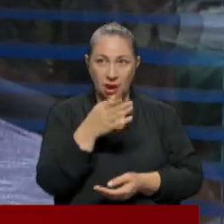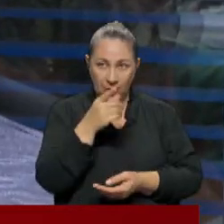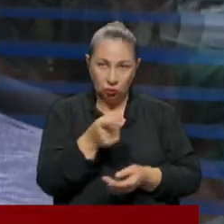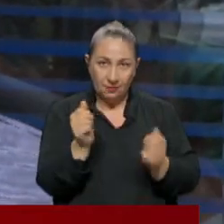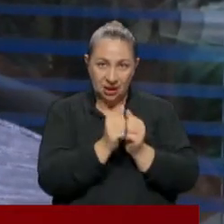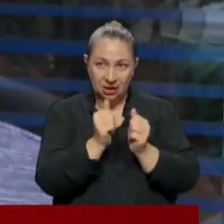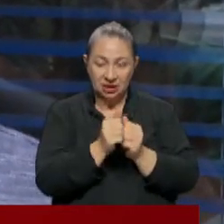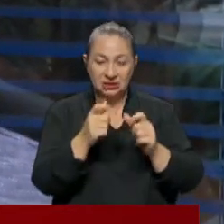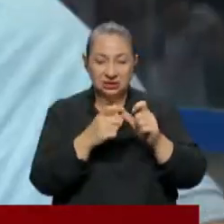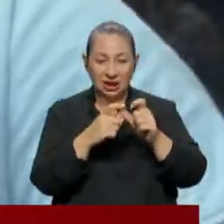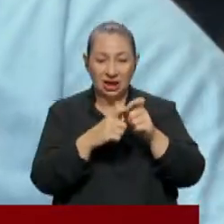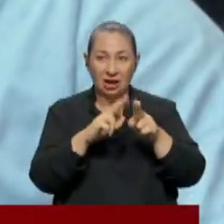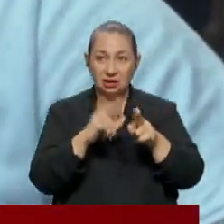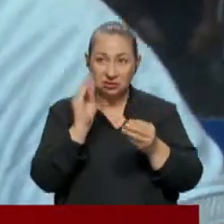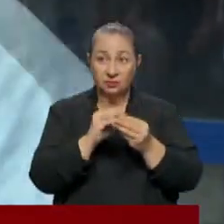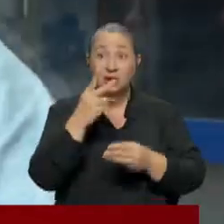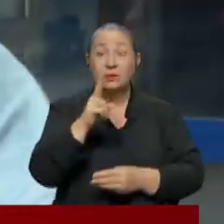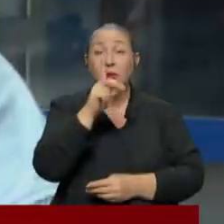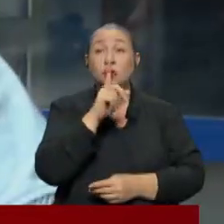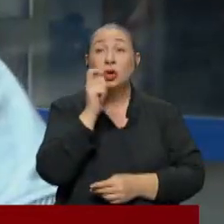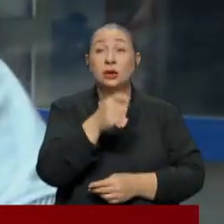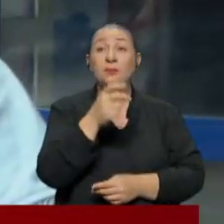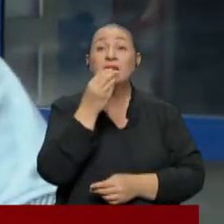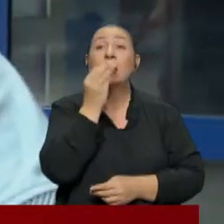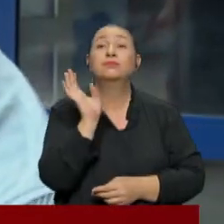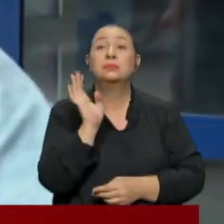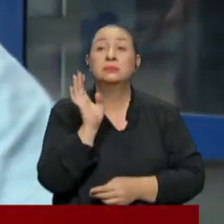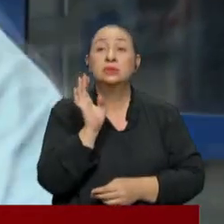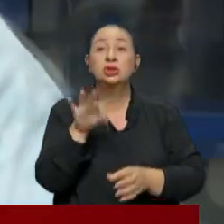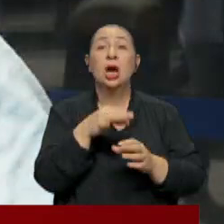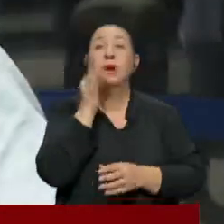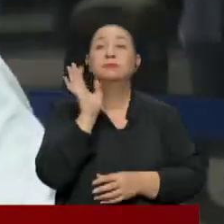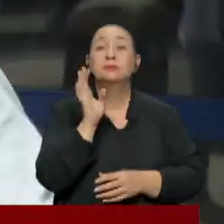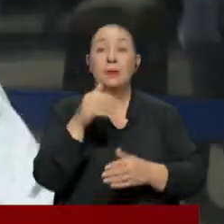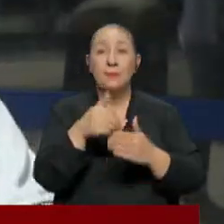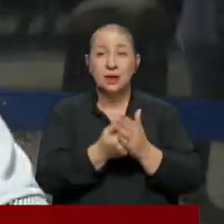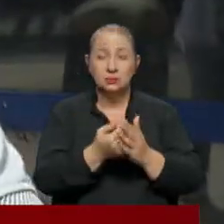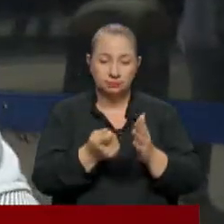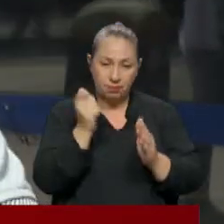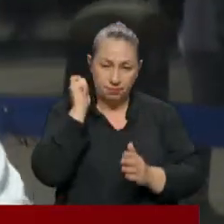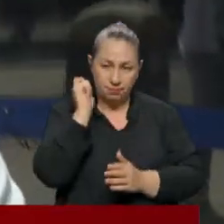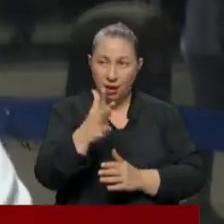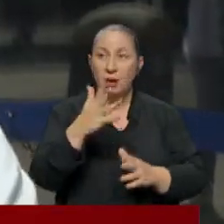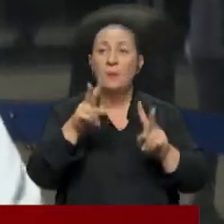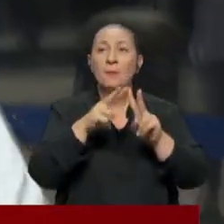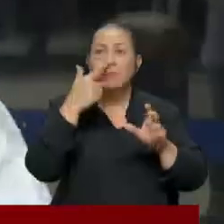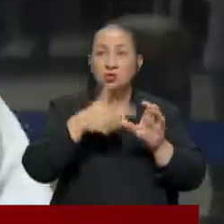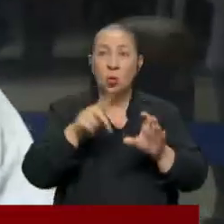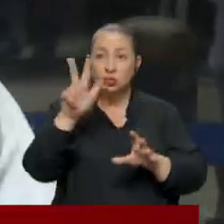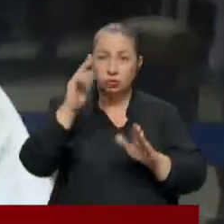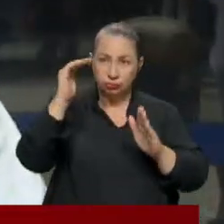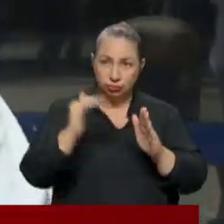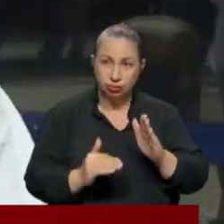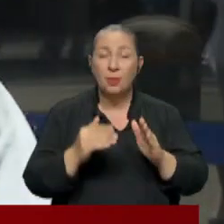Bununla birlikte SGK'lara geldi. 2100 lira ödedim. Yemek yemedik, çay da içmedik. Biletler uçuyor. Mazot 30 lirayı gördü.